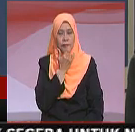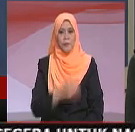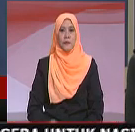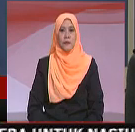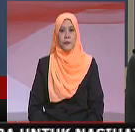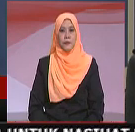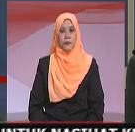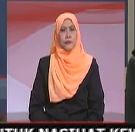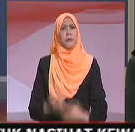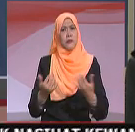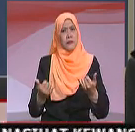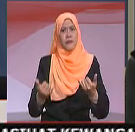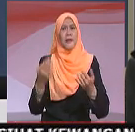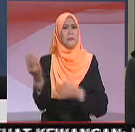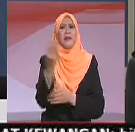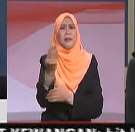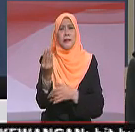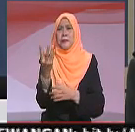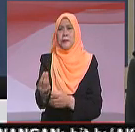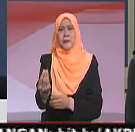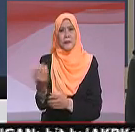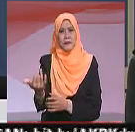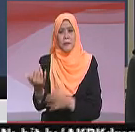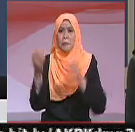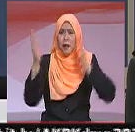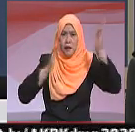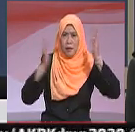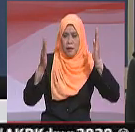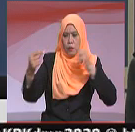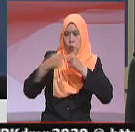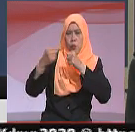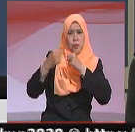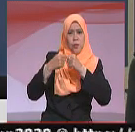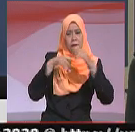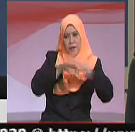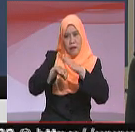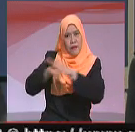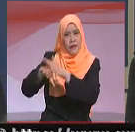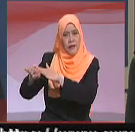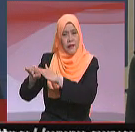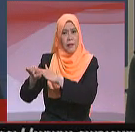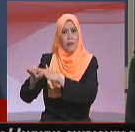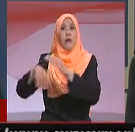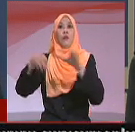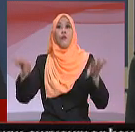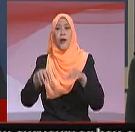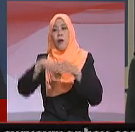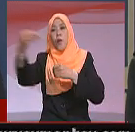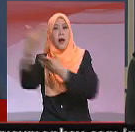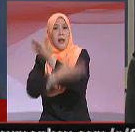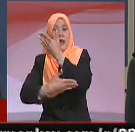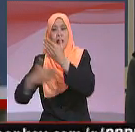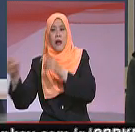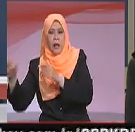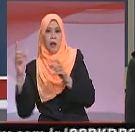Malaysia. Ini dah jadi trend tuan-tuan. Orang Malaysia ni yang buat dakwaan fitnah, dia buat dakwaan kat luar. Dia lari keluar ke